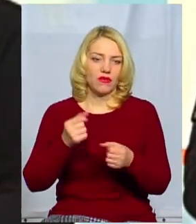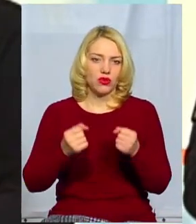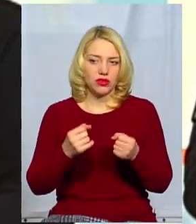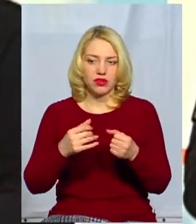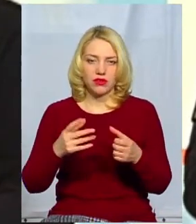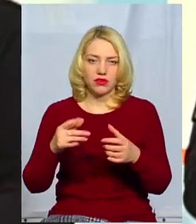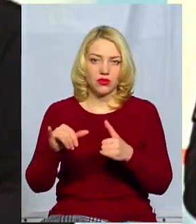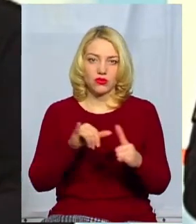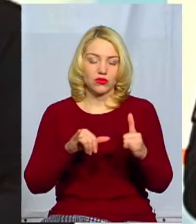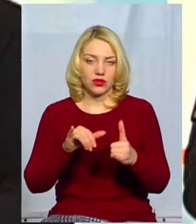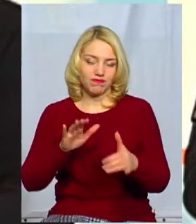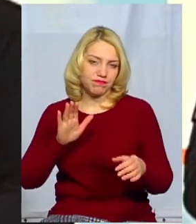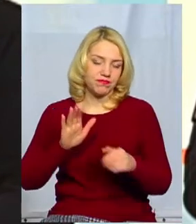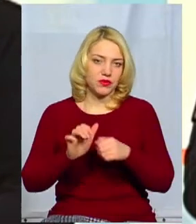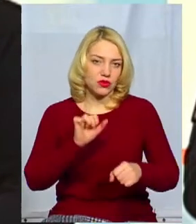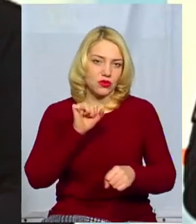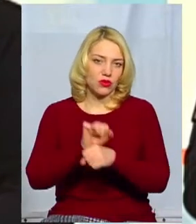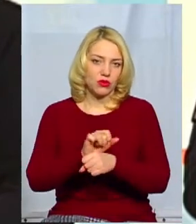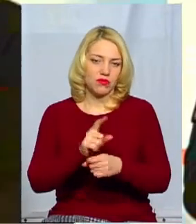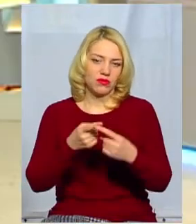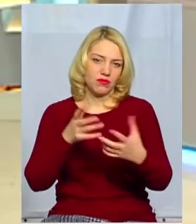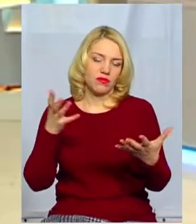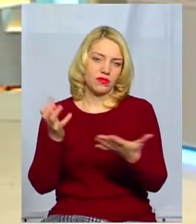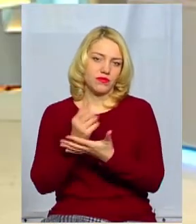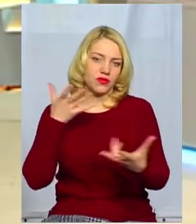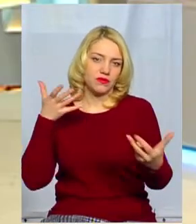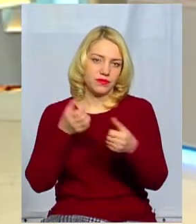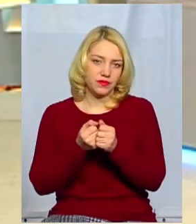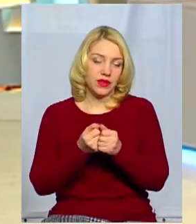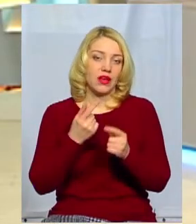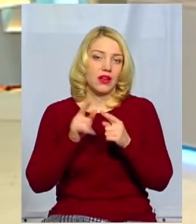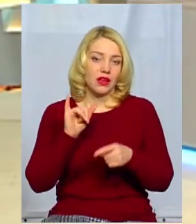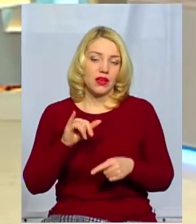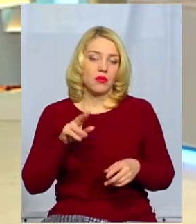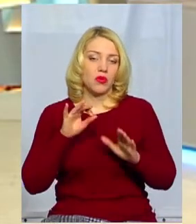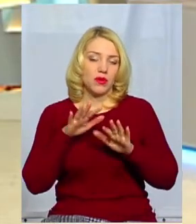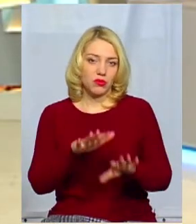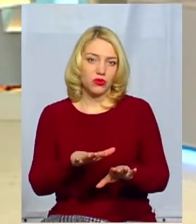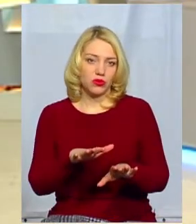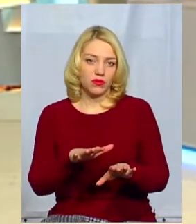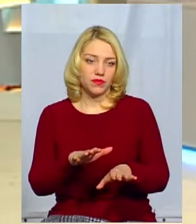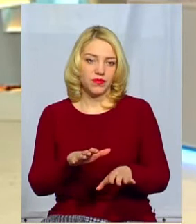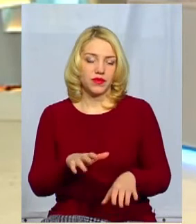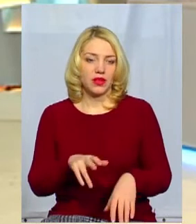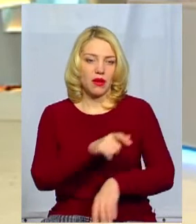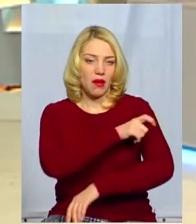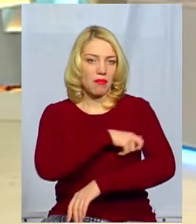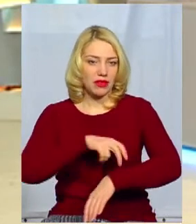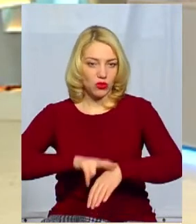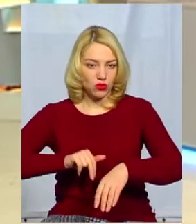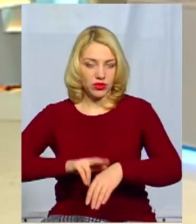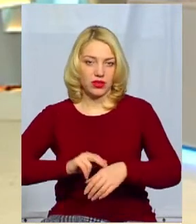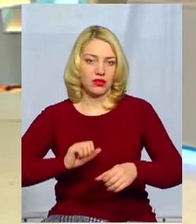був примінити екстрене гальмування, що привело до зіткнення. По прибуттю патрульні керувалися